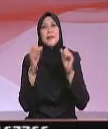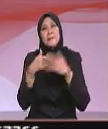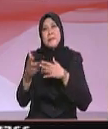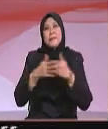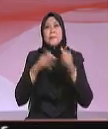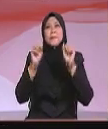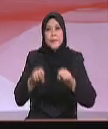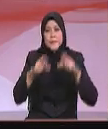hai hai